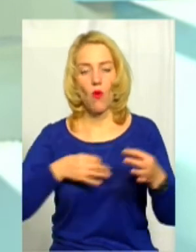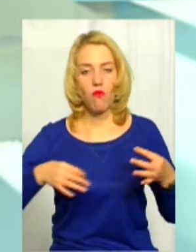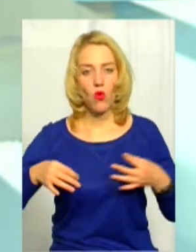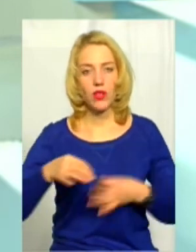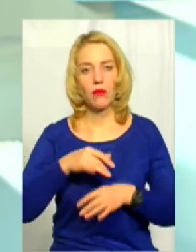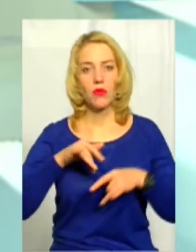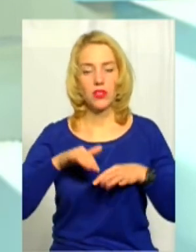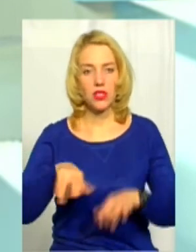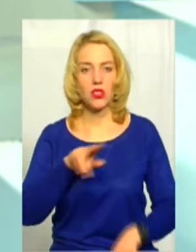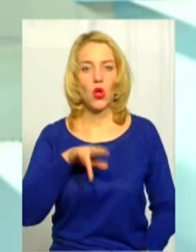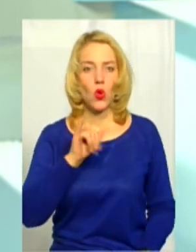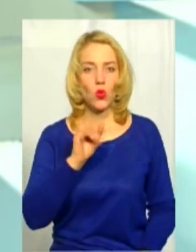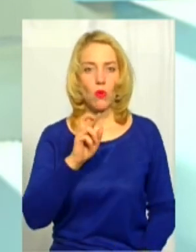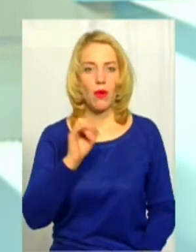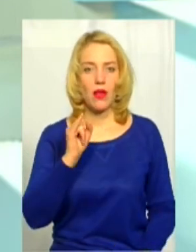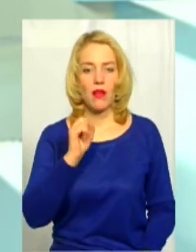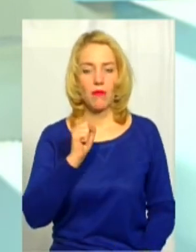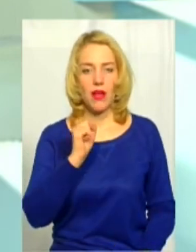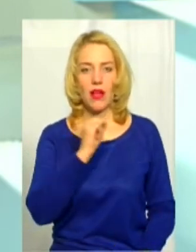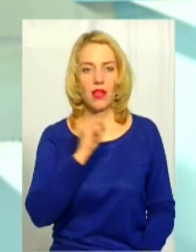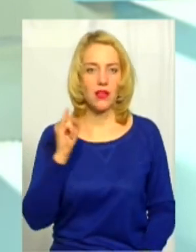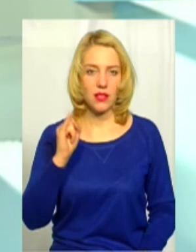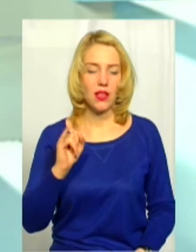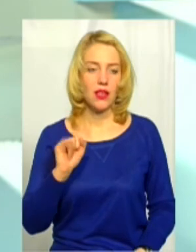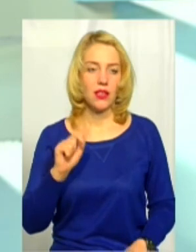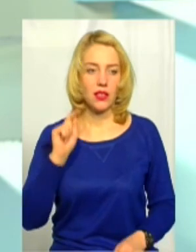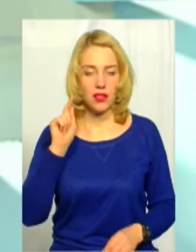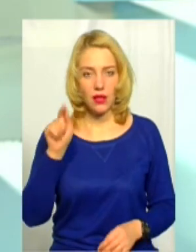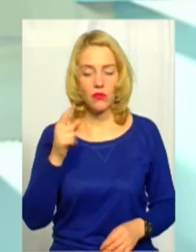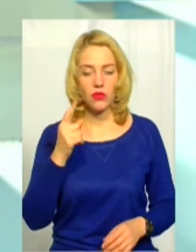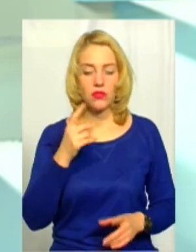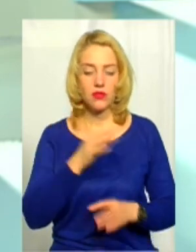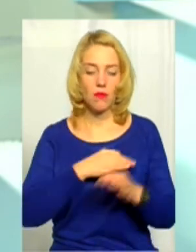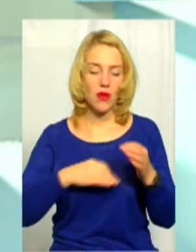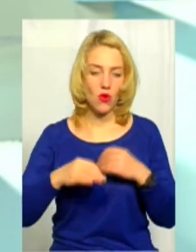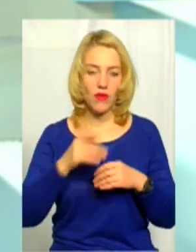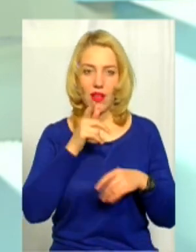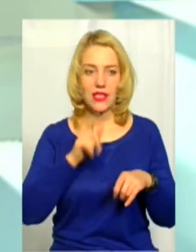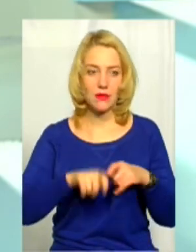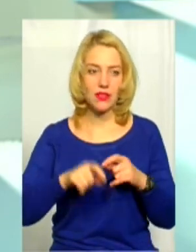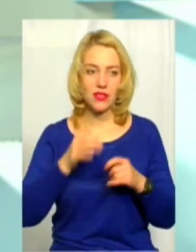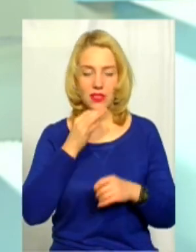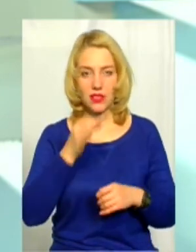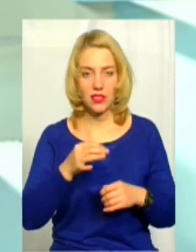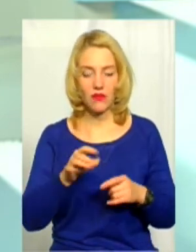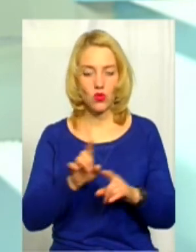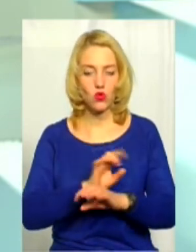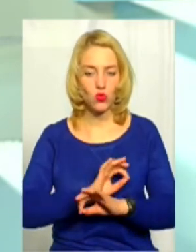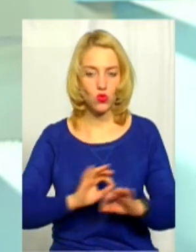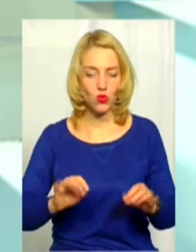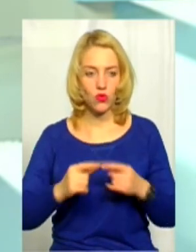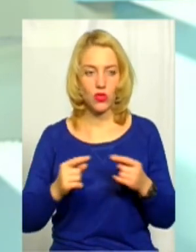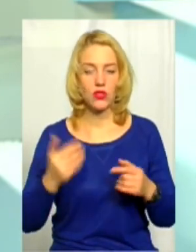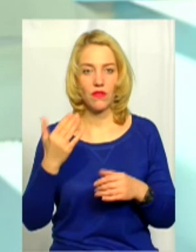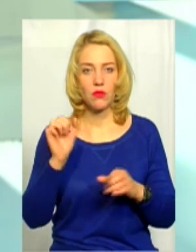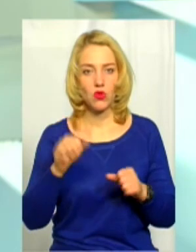в Дубаях. І один з переговірників, з експертів, сказав чудову річ, що ви